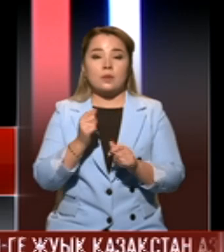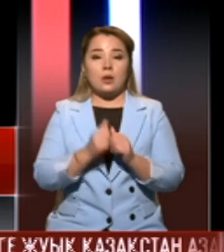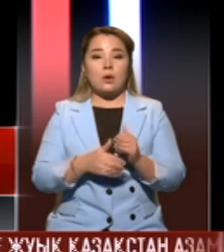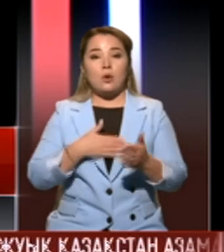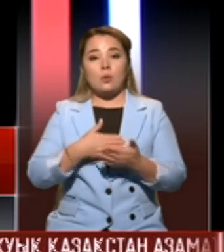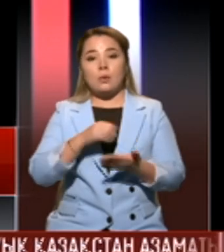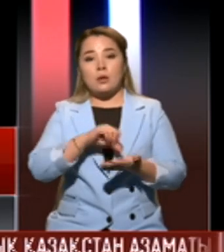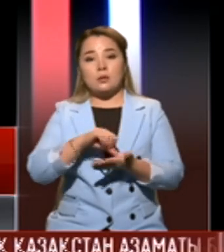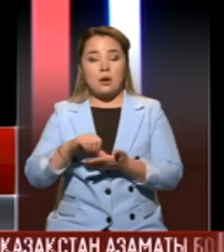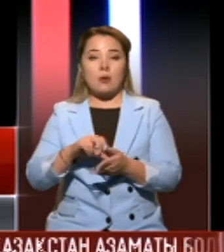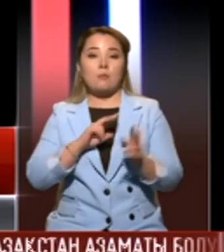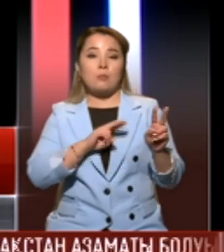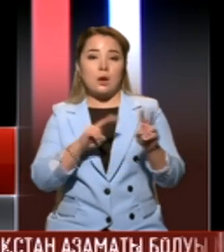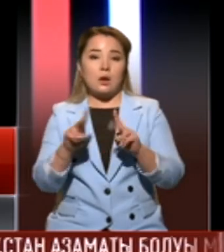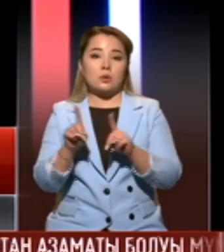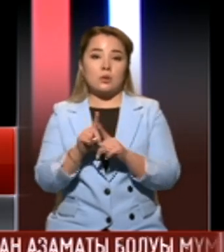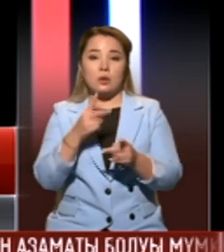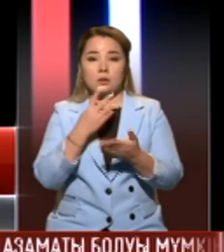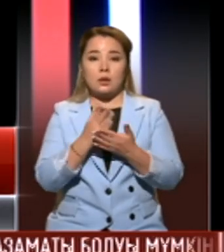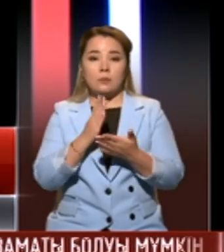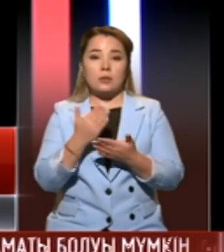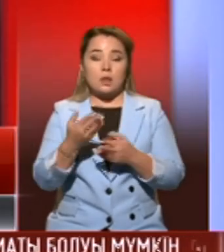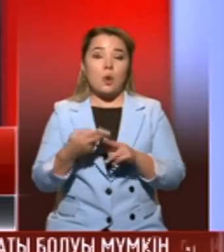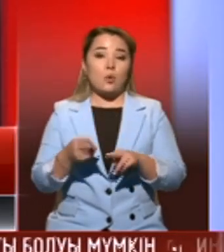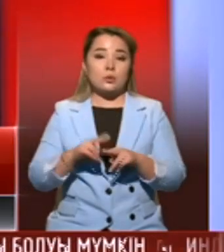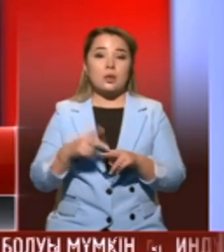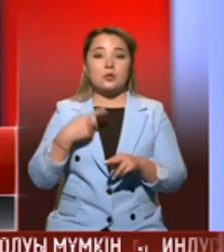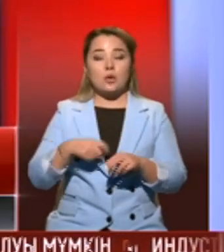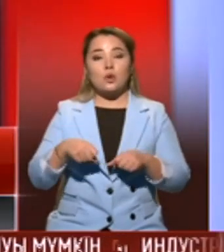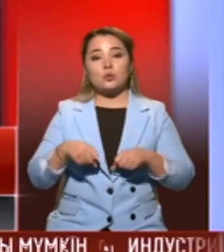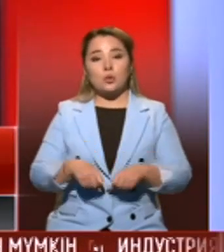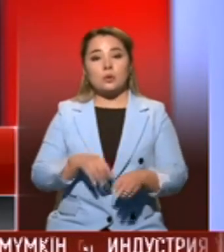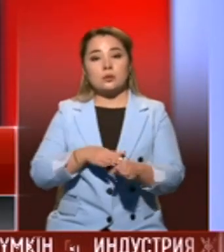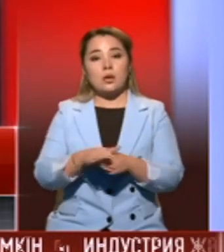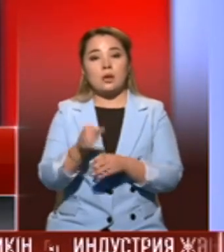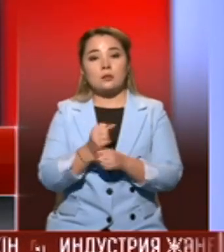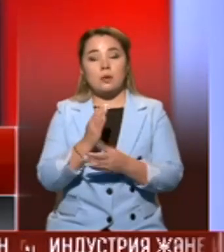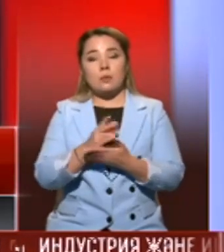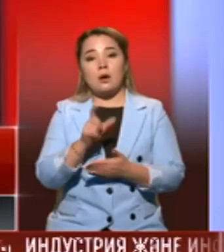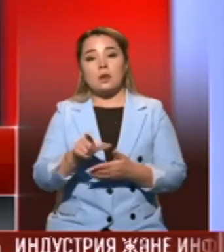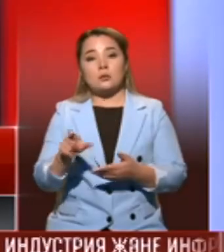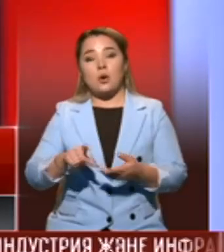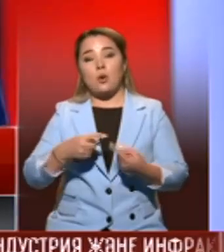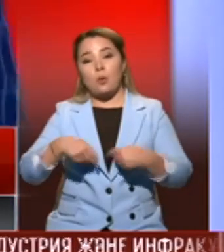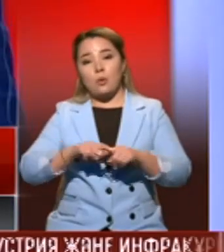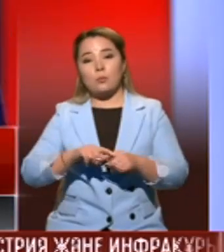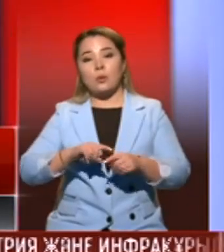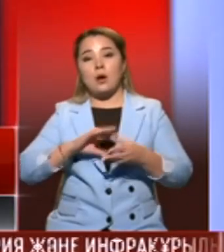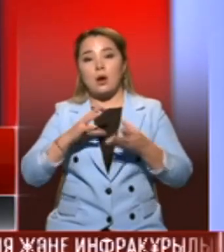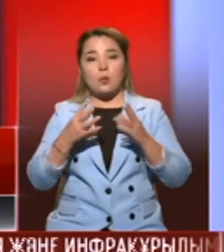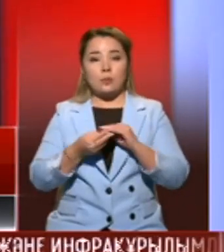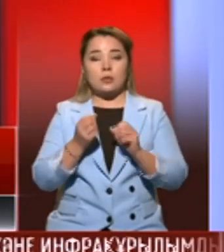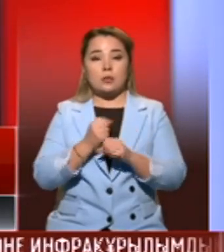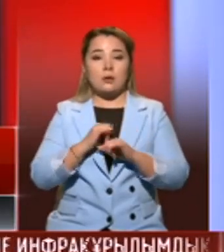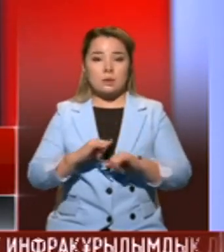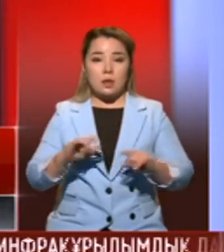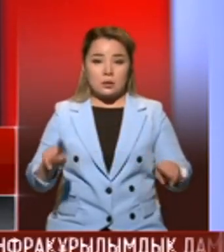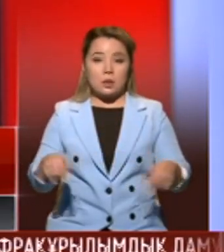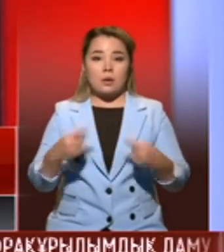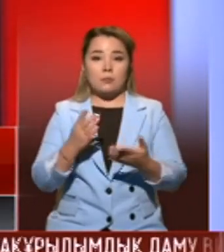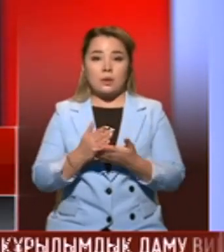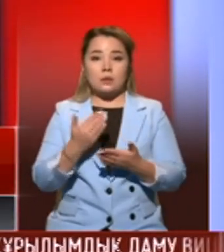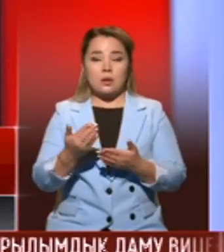опция бақылаушы бол. Сондай өзінің құқықтарын іске асырса, азаматтық қоғам қалыптасады. Өйткені дамыған елдерді дамыған қылып